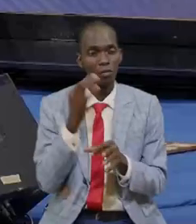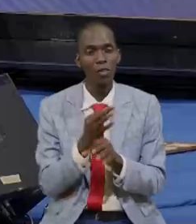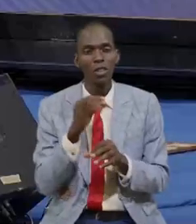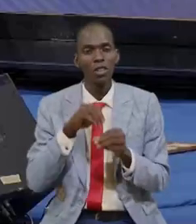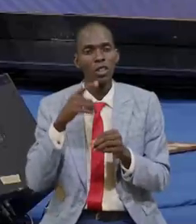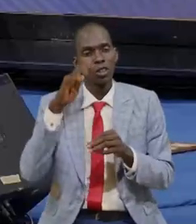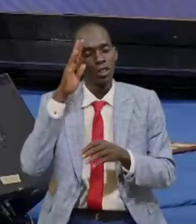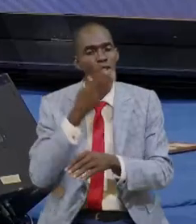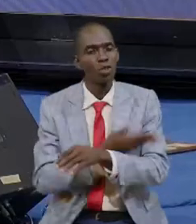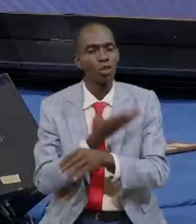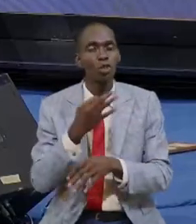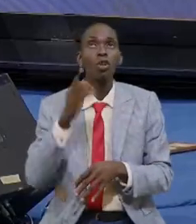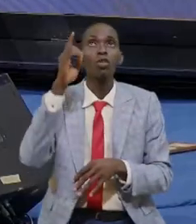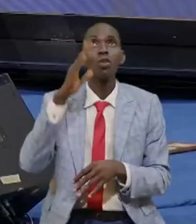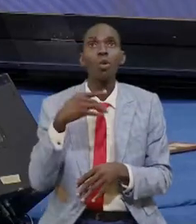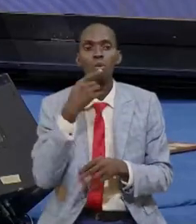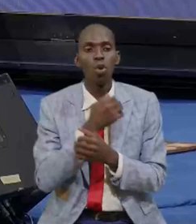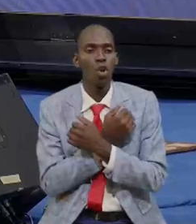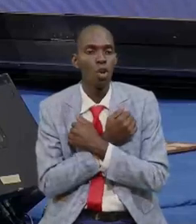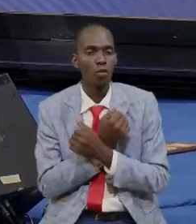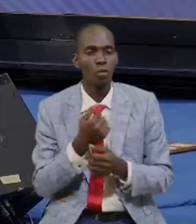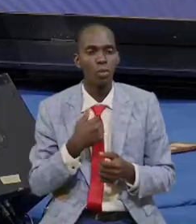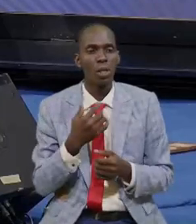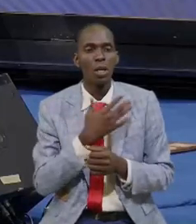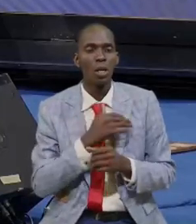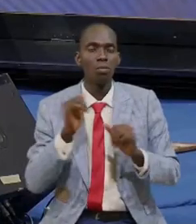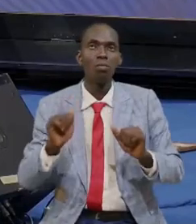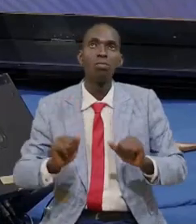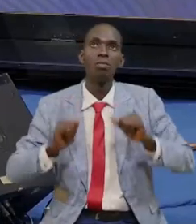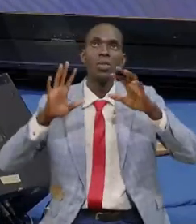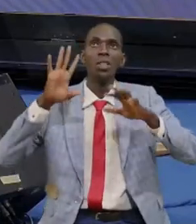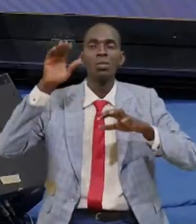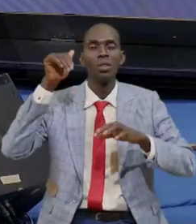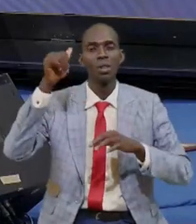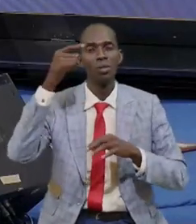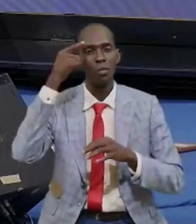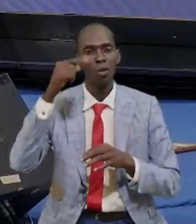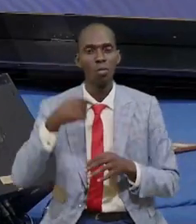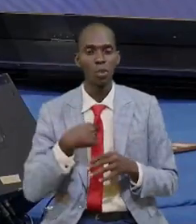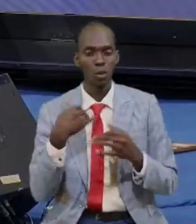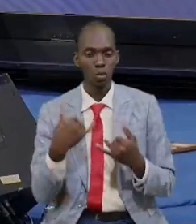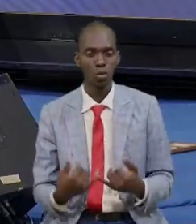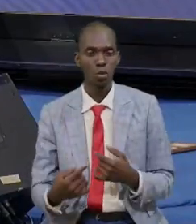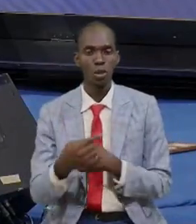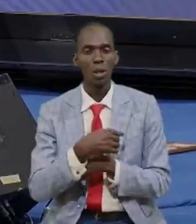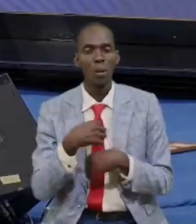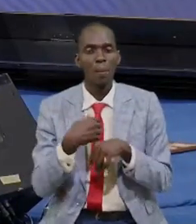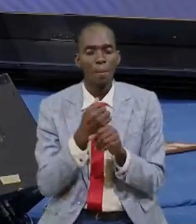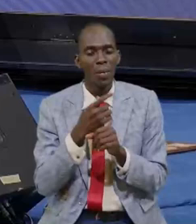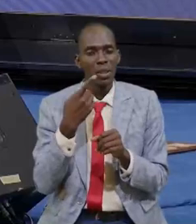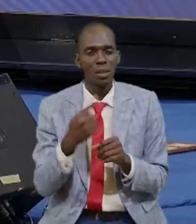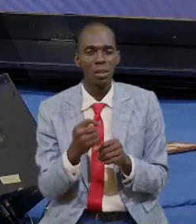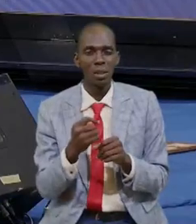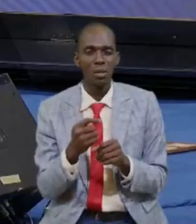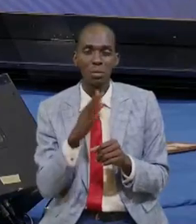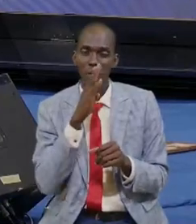je vis dans la foi au Fils de Dieu qui m'a aimé et qui s'est livré lui-même pour moi. Aujourd'hui, c'est étant le